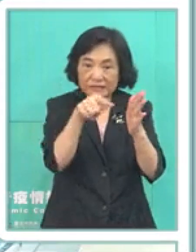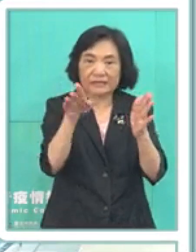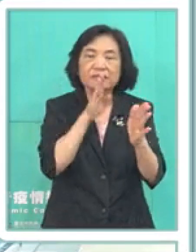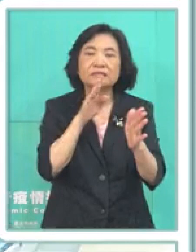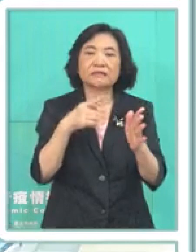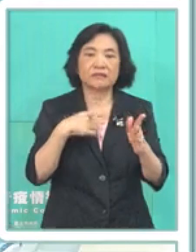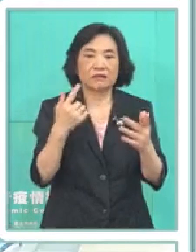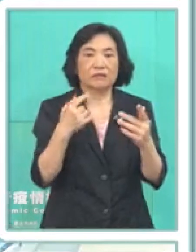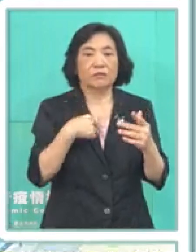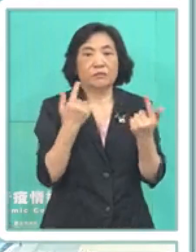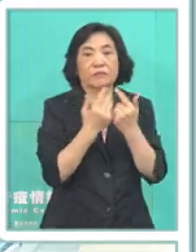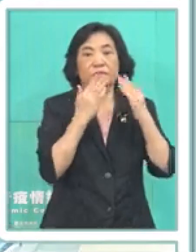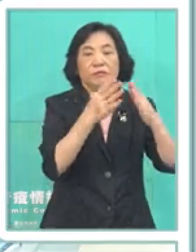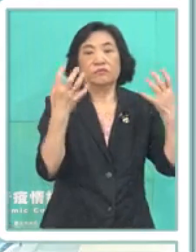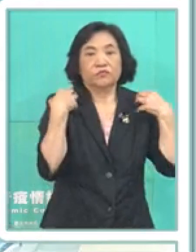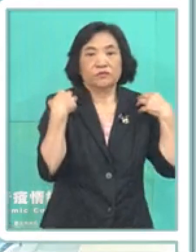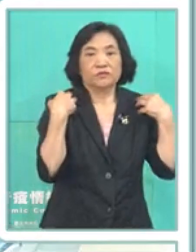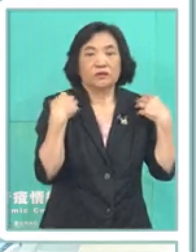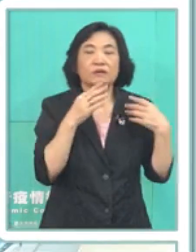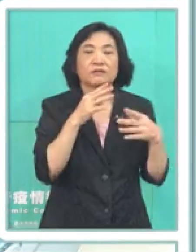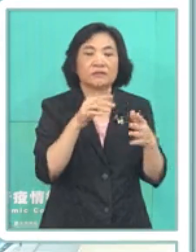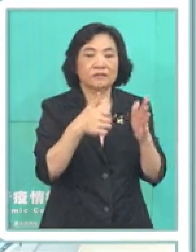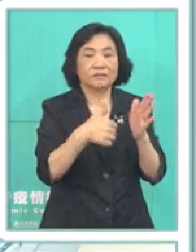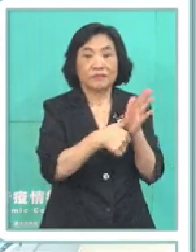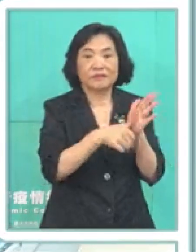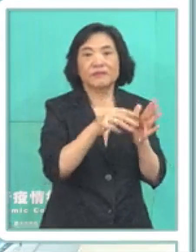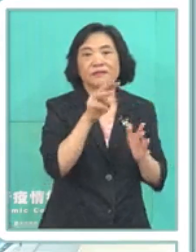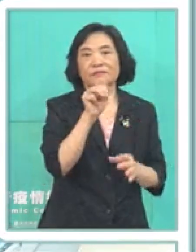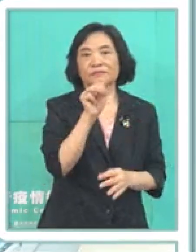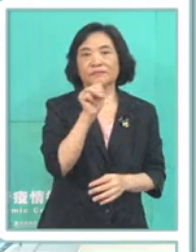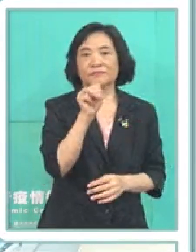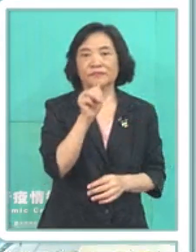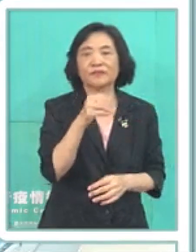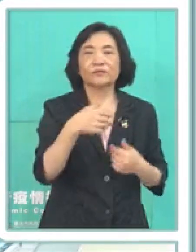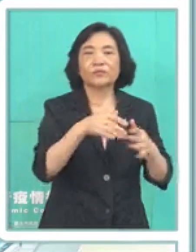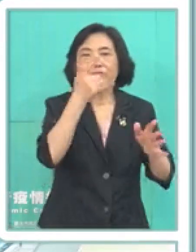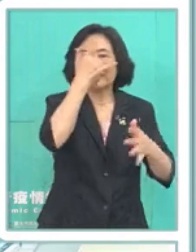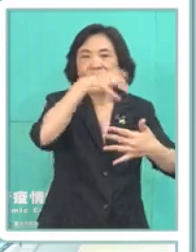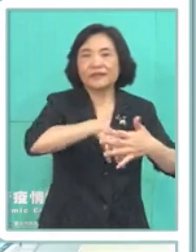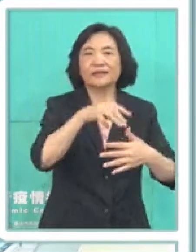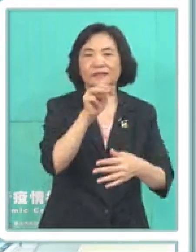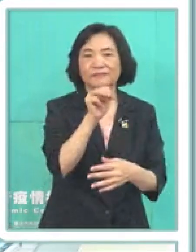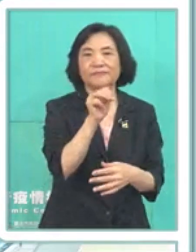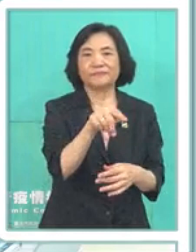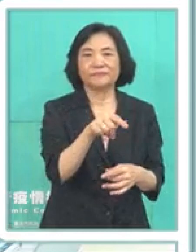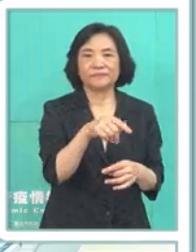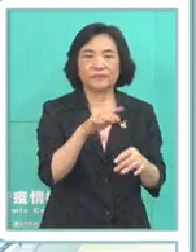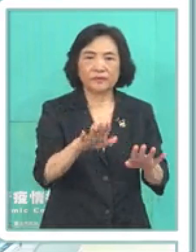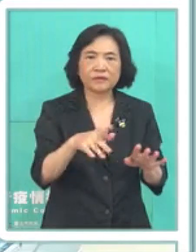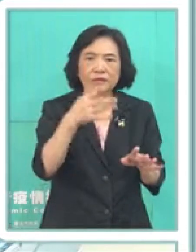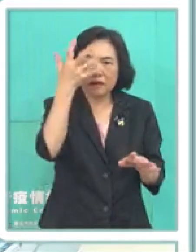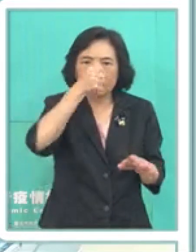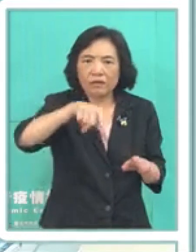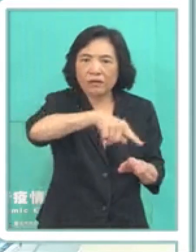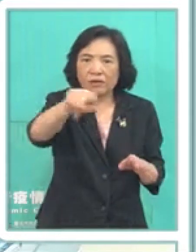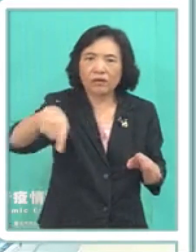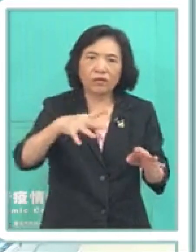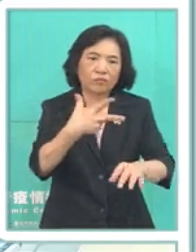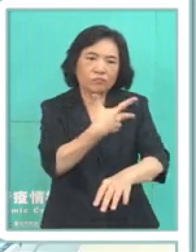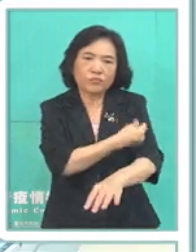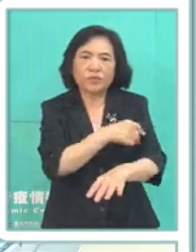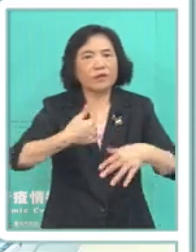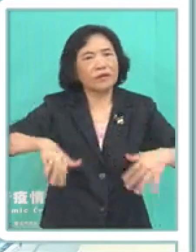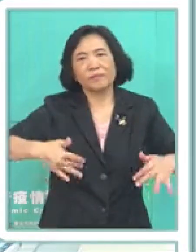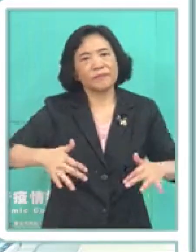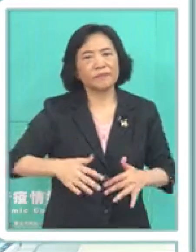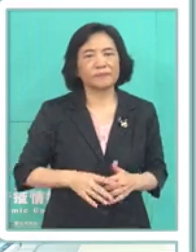当时候也是由我们地方来负责莫德纳的接种，那这一个阶段的长者目前还没有这个接种的机